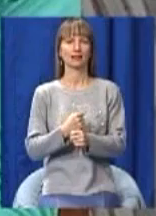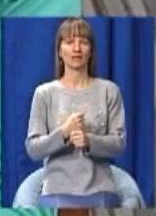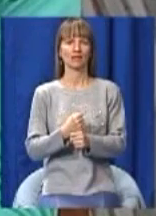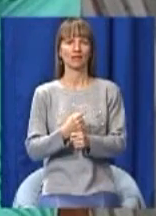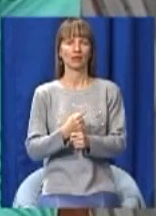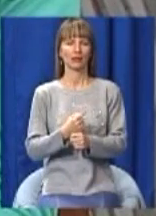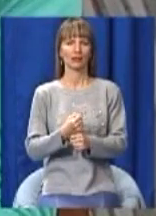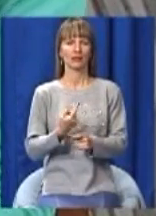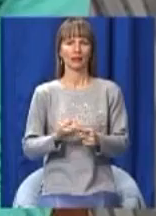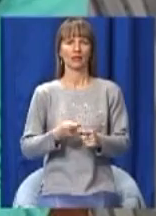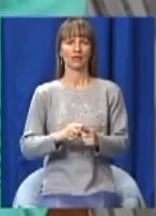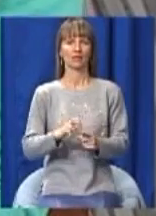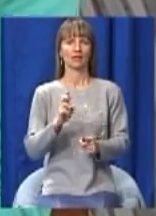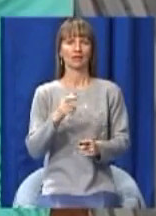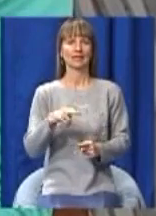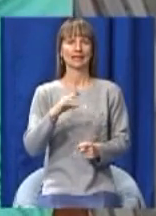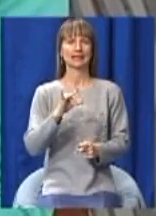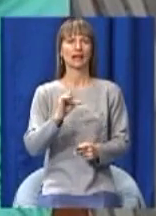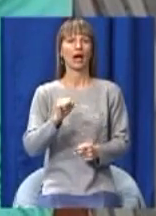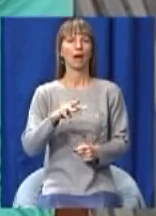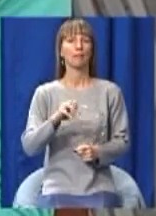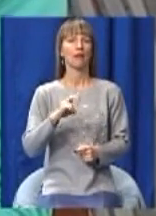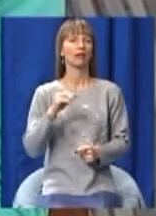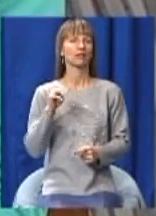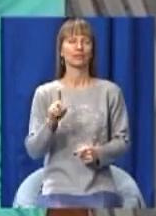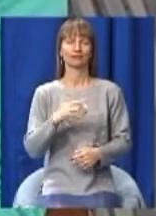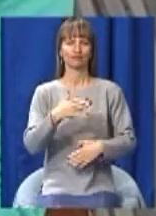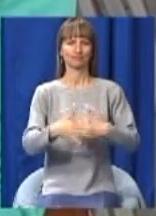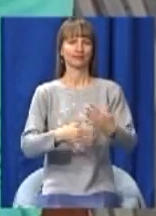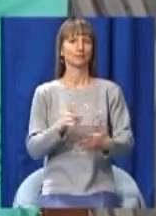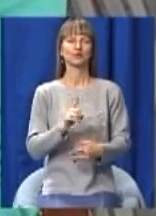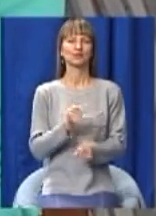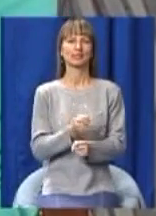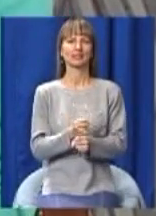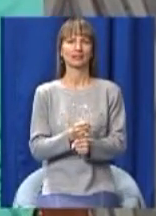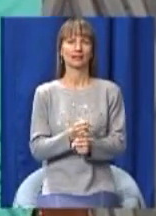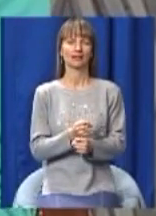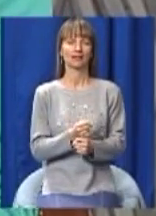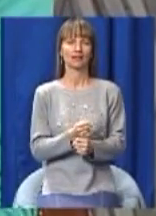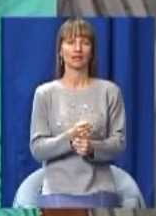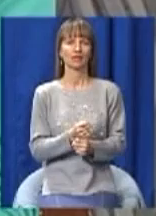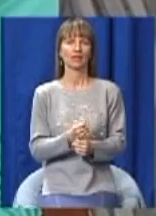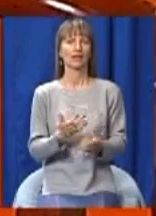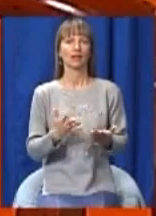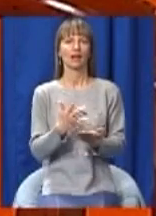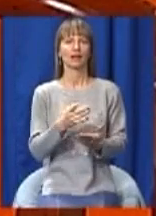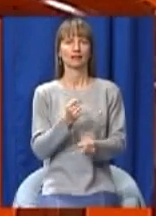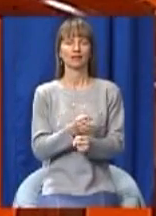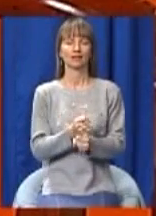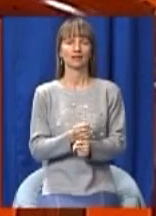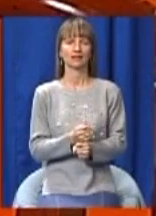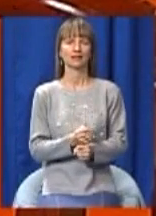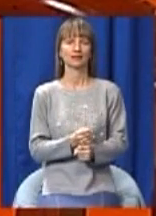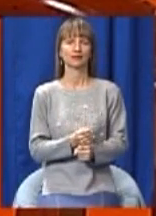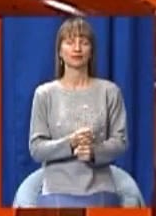да а я к выбору был и честно миша надо хишам и рассказываю секрет в диаманты я трогаться